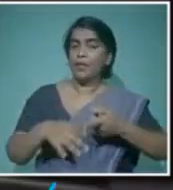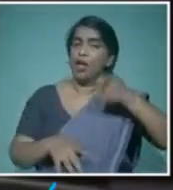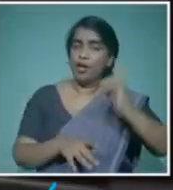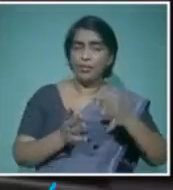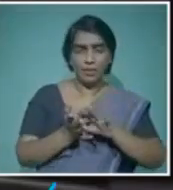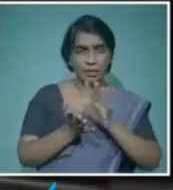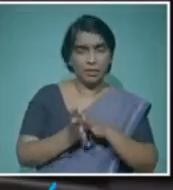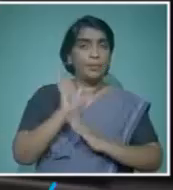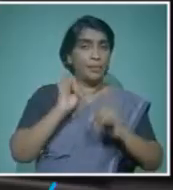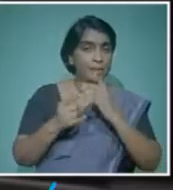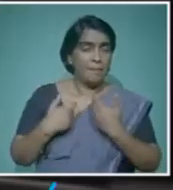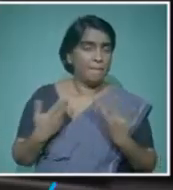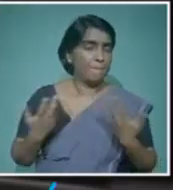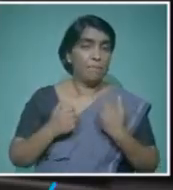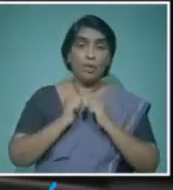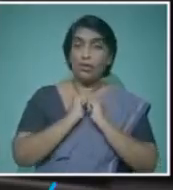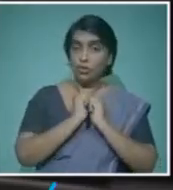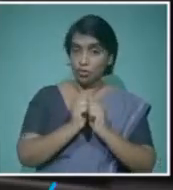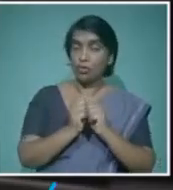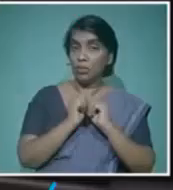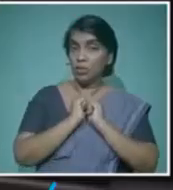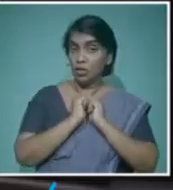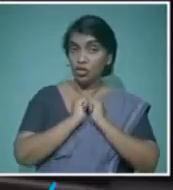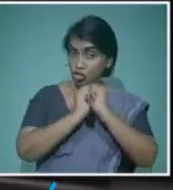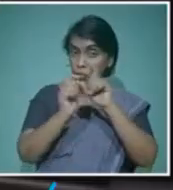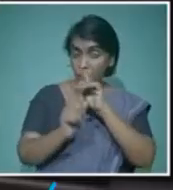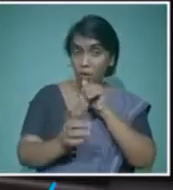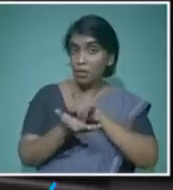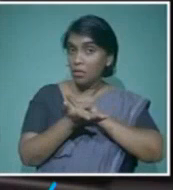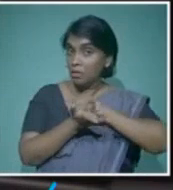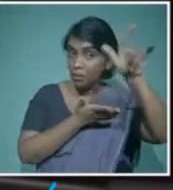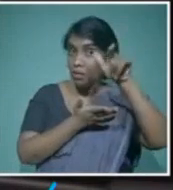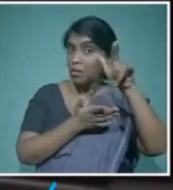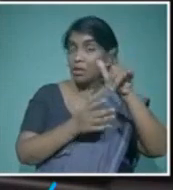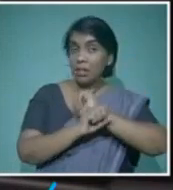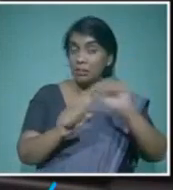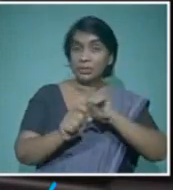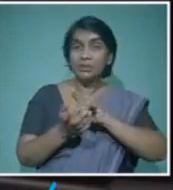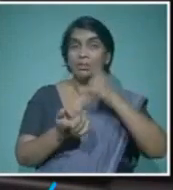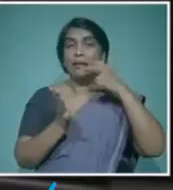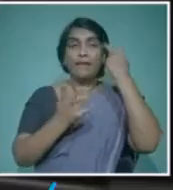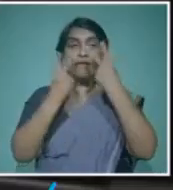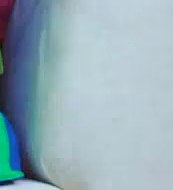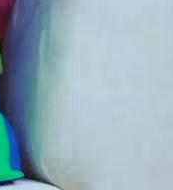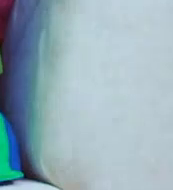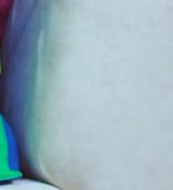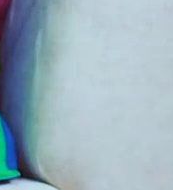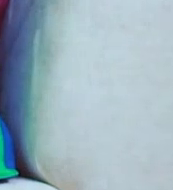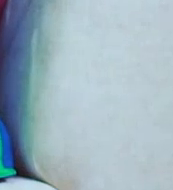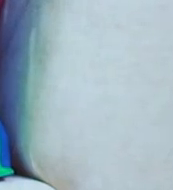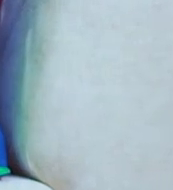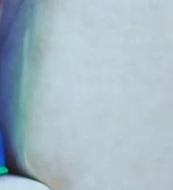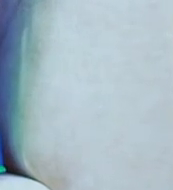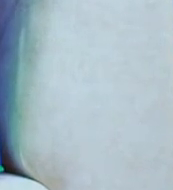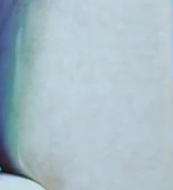අපි අමාත්‍යංශයට බැහැ රැකියා සඳහා විදේශගත නොවුණු උද්ගලයෙක් සඳහා වියදම් කරන්න. ඒ සඳහා විශේෂ කැබිනට් අනුමැතියක් අපි ලබාගත්. Best for